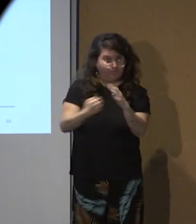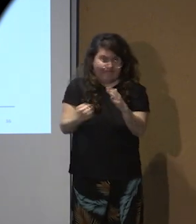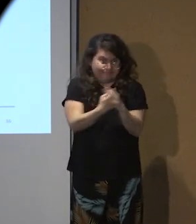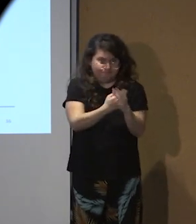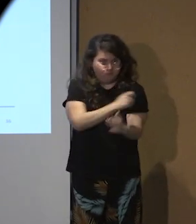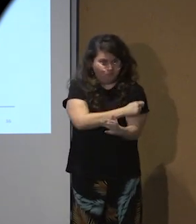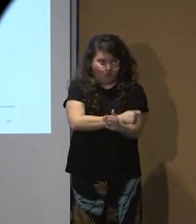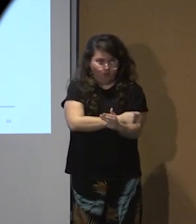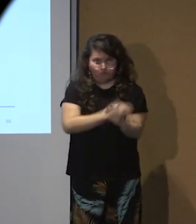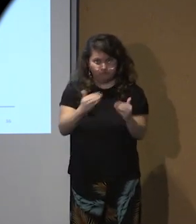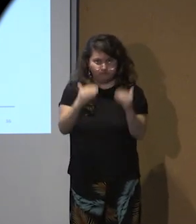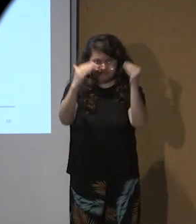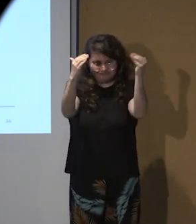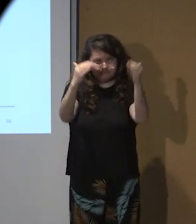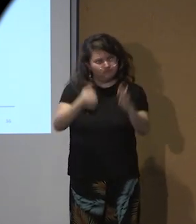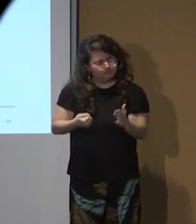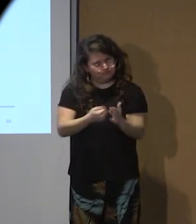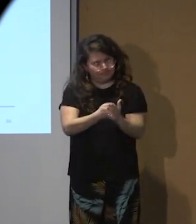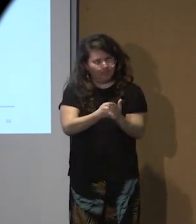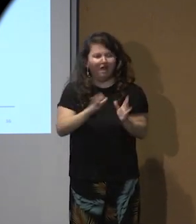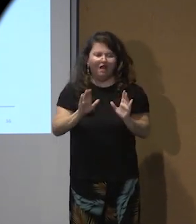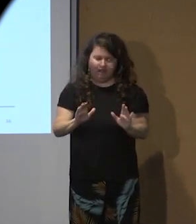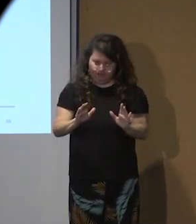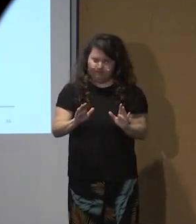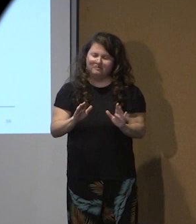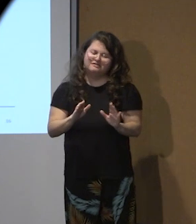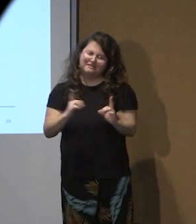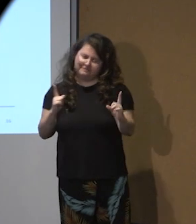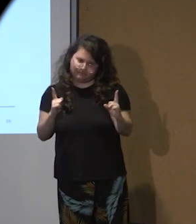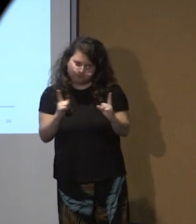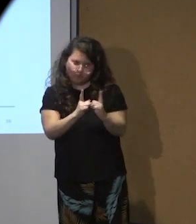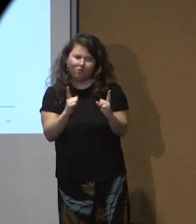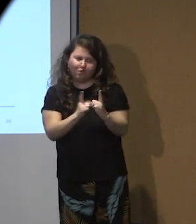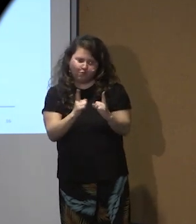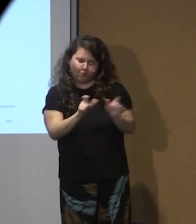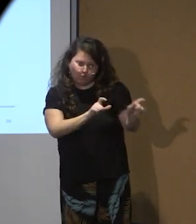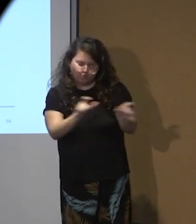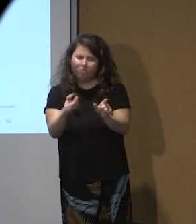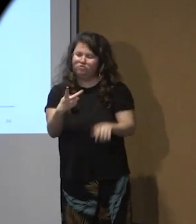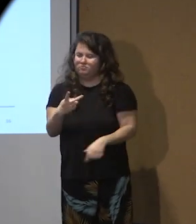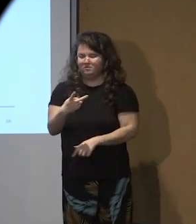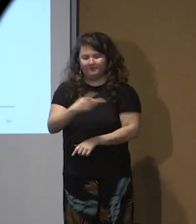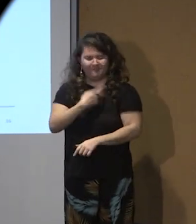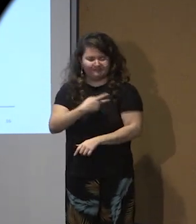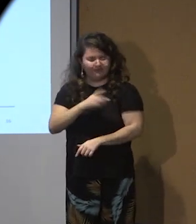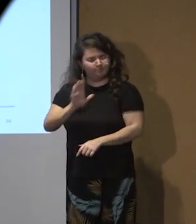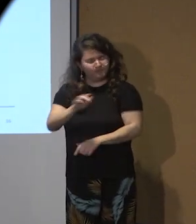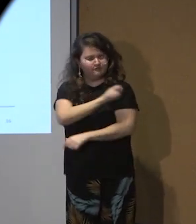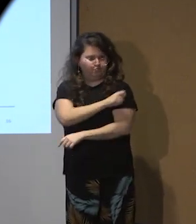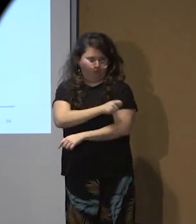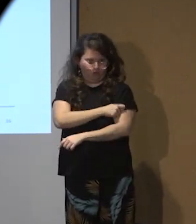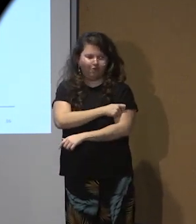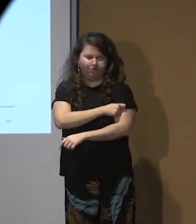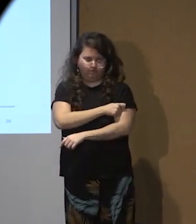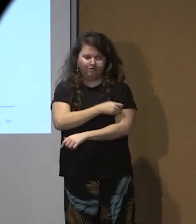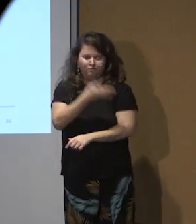je pense qu'il est utile de se faire suivre par le médecin du sport, qui est plus aguerri sur les